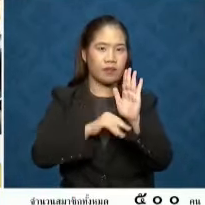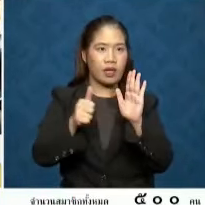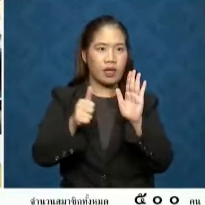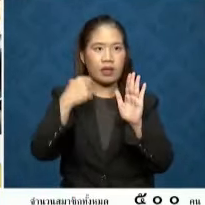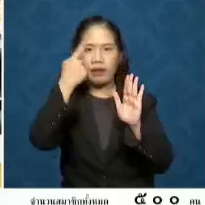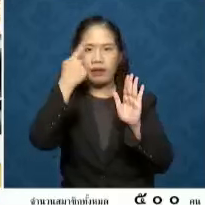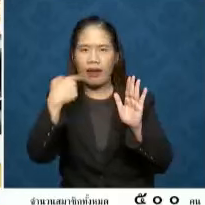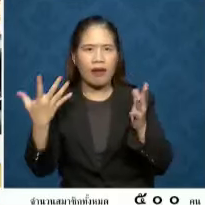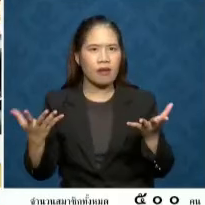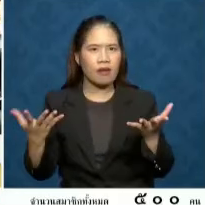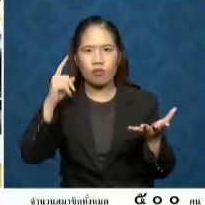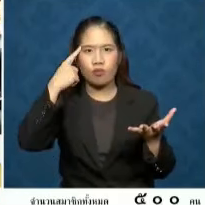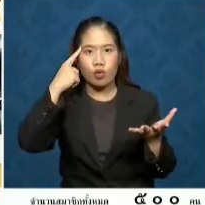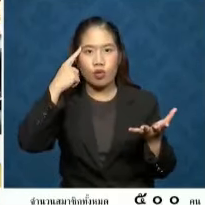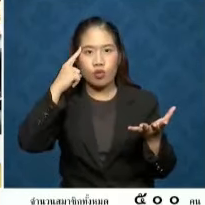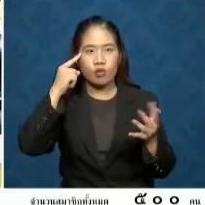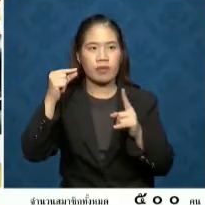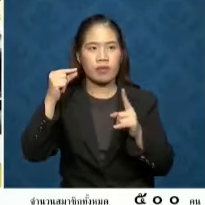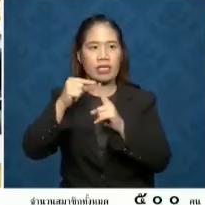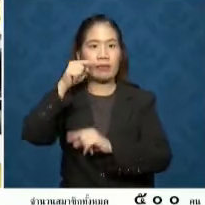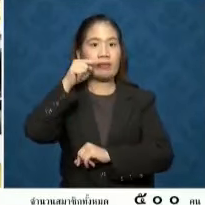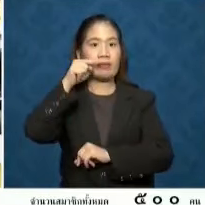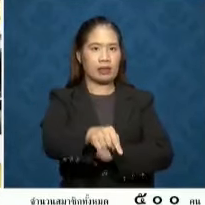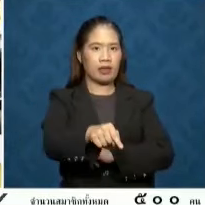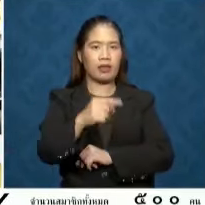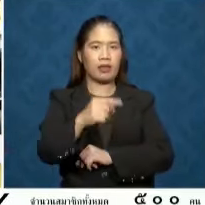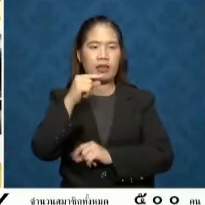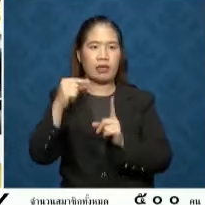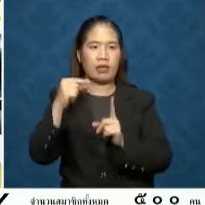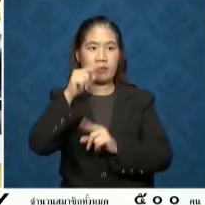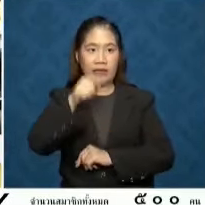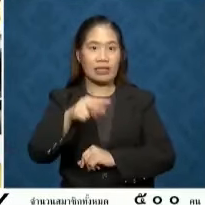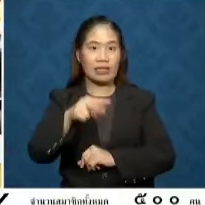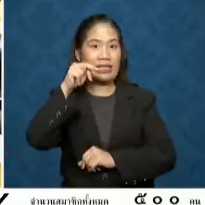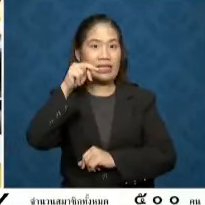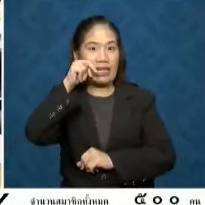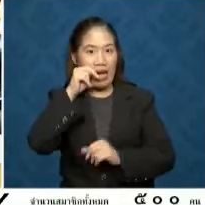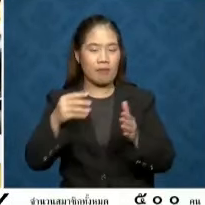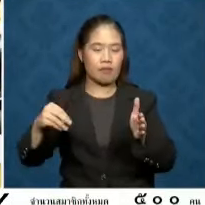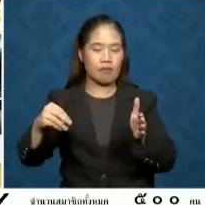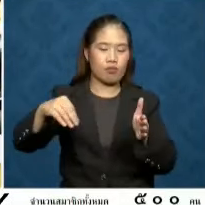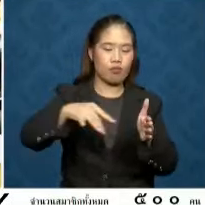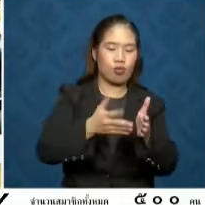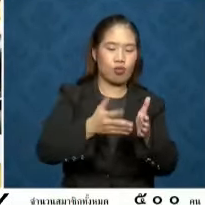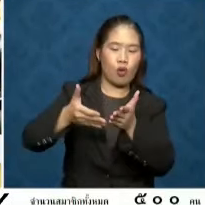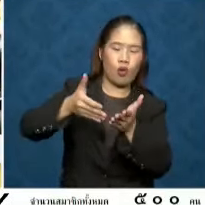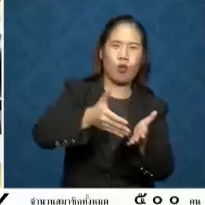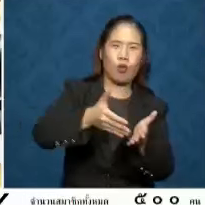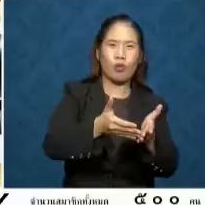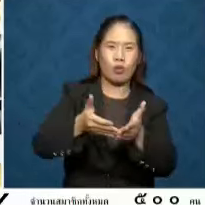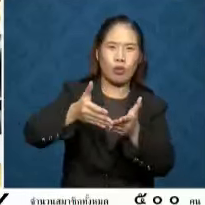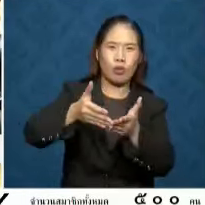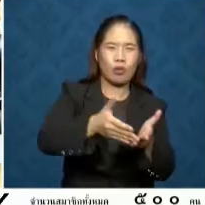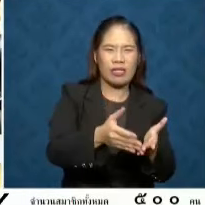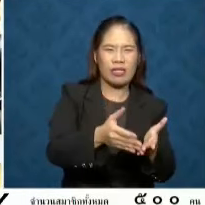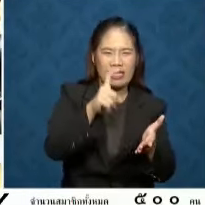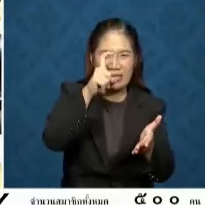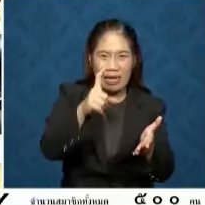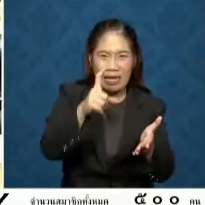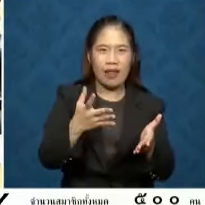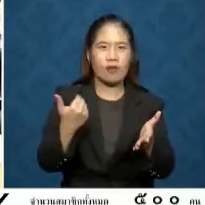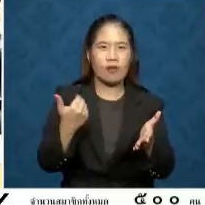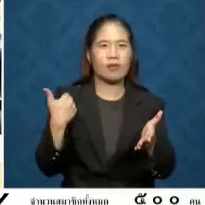ไม่รู้ออกคำสั่งให้เรือสุโขทัยที่น้ำเข้าเอียงขนาดนั้นแล้วยื้อไม่ไหวแล้วเครื่องยนต์หลักพังไปข้างหนึ่